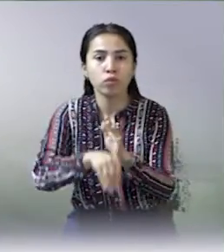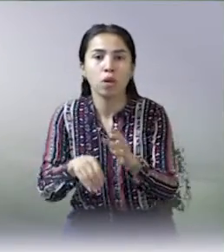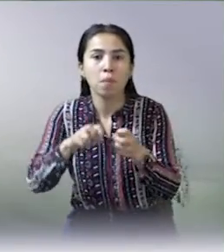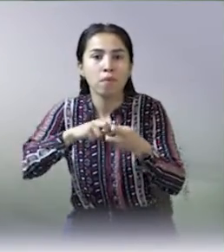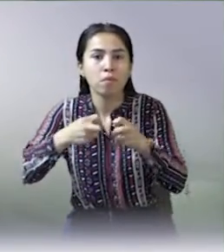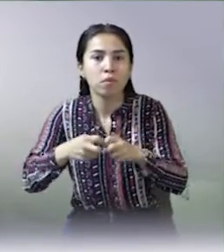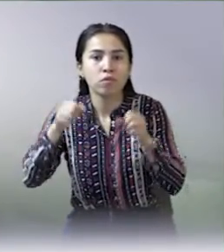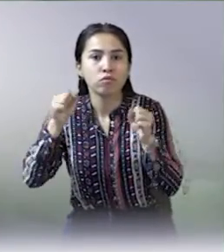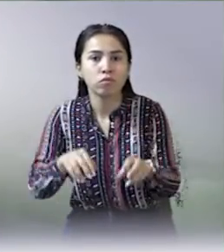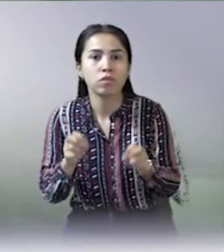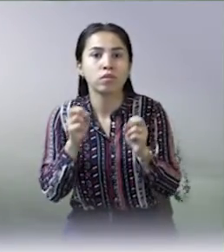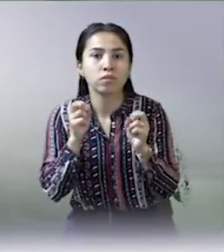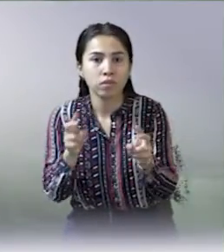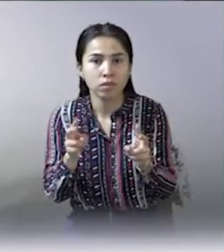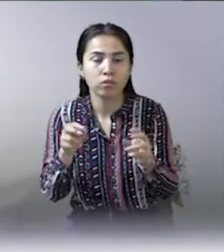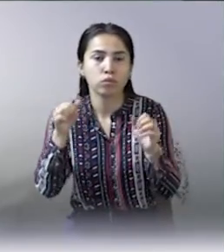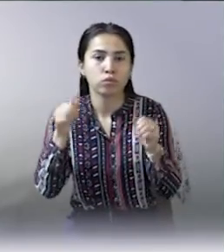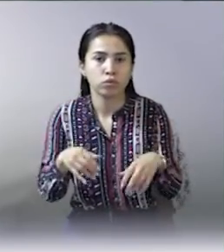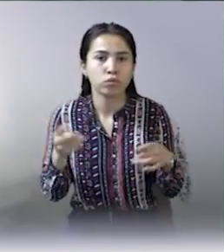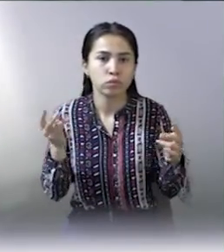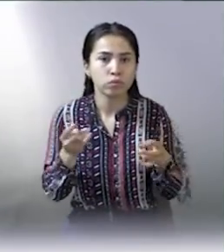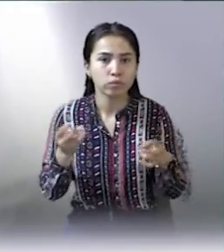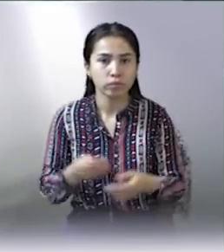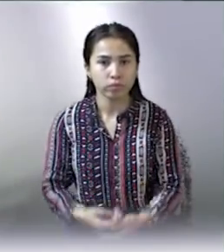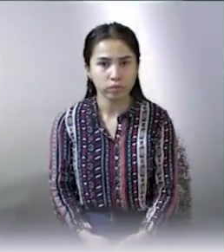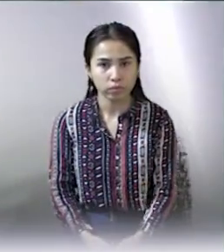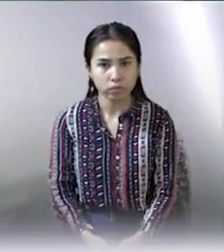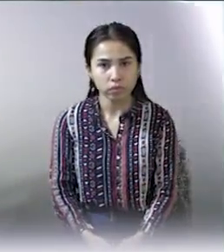вопросов, озвученных в ходе приема. Виктория Трегубова, Санат Аралбек, 77 News.